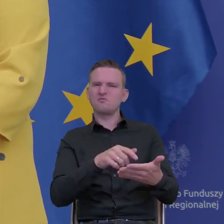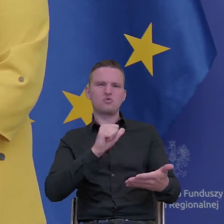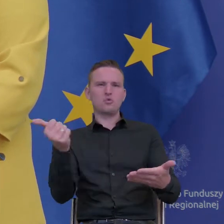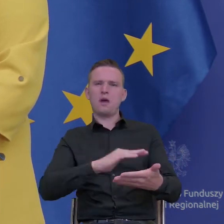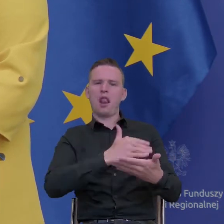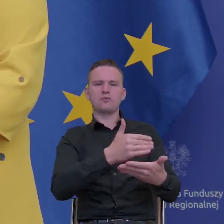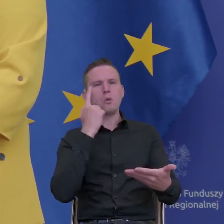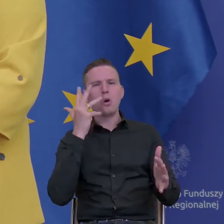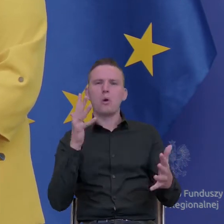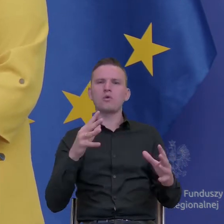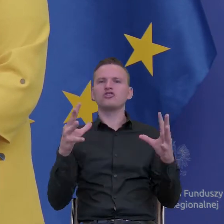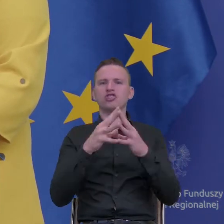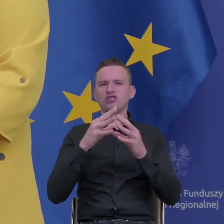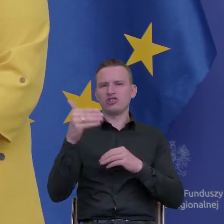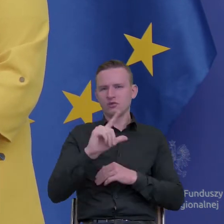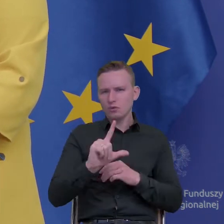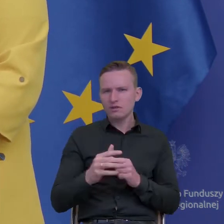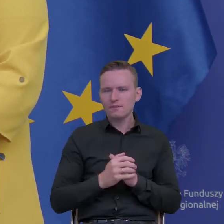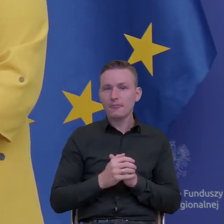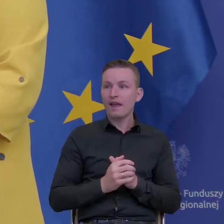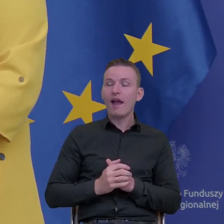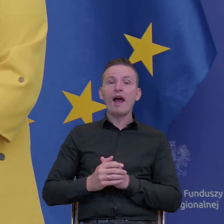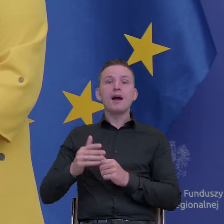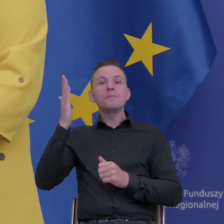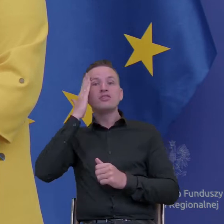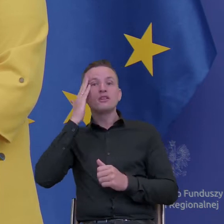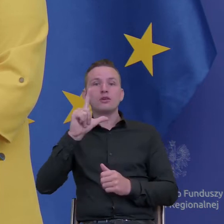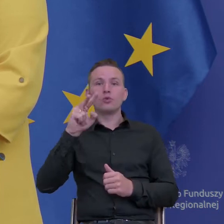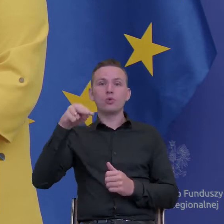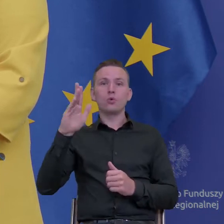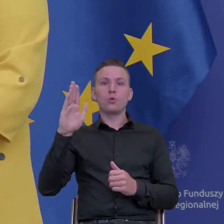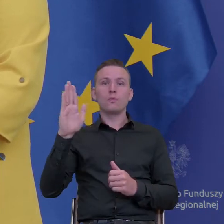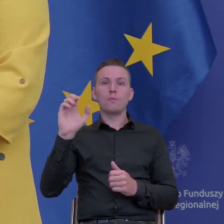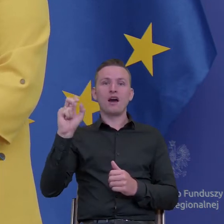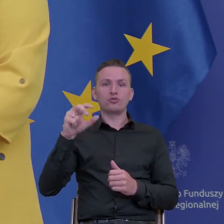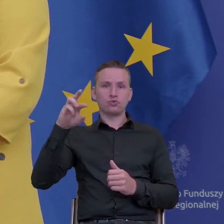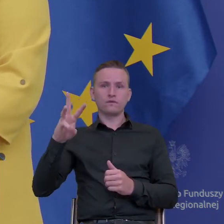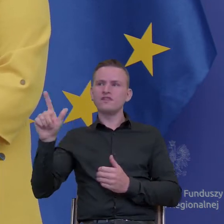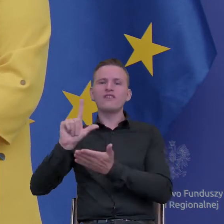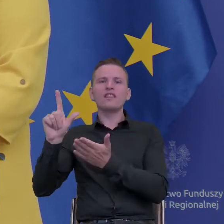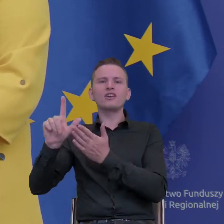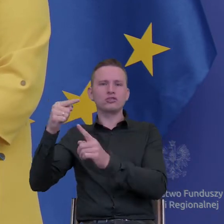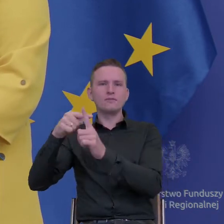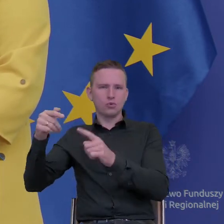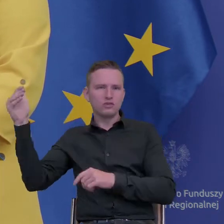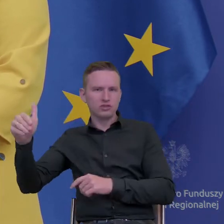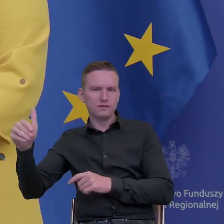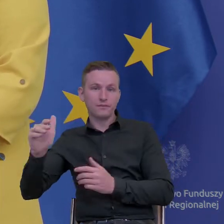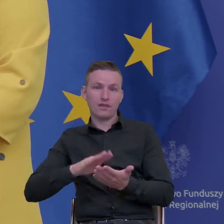dostałby około 100 takich laptopów. Więc są to bardzo duże środki,